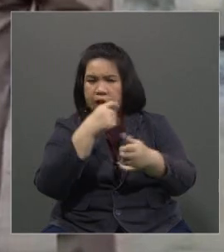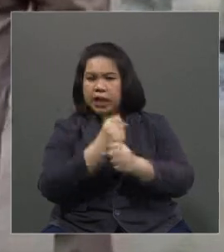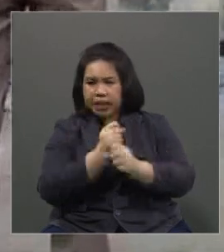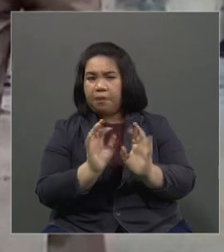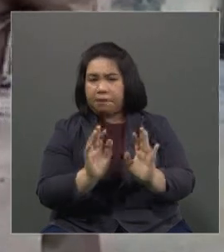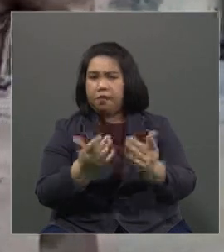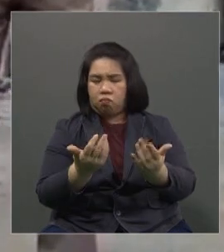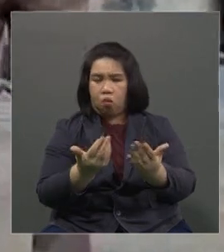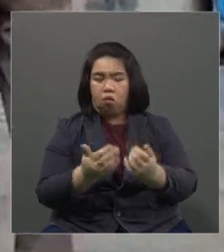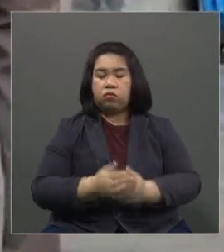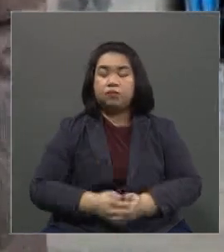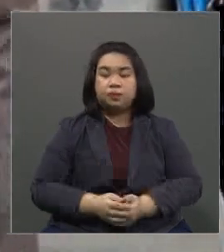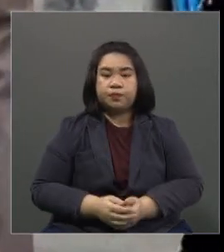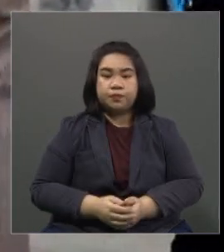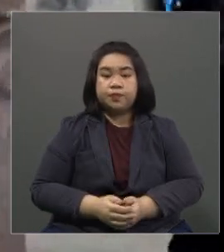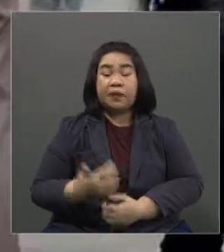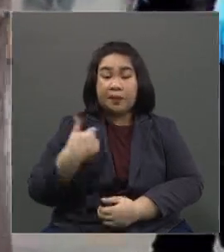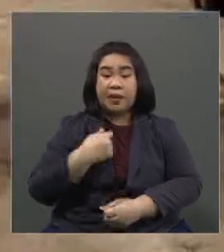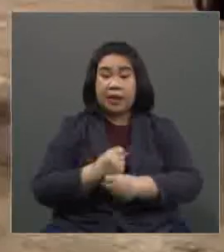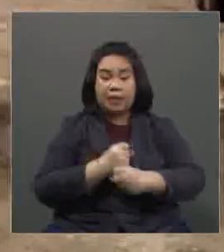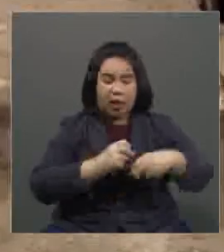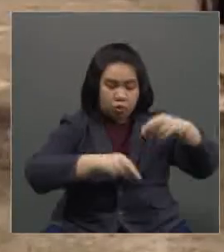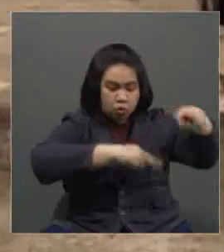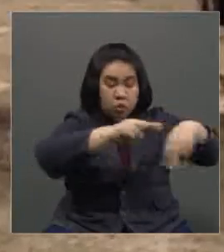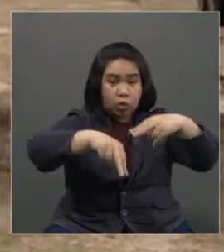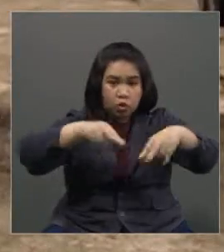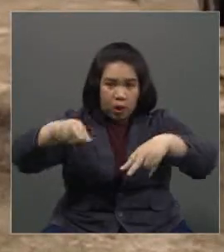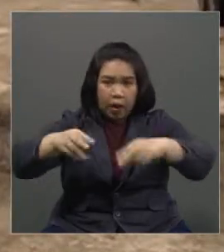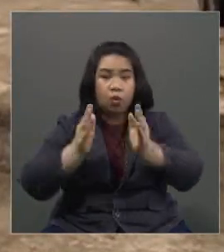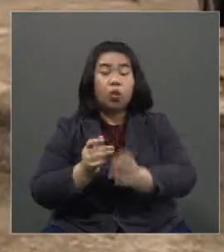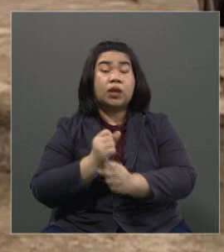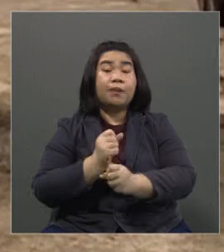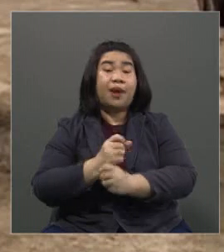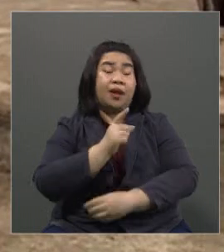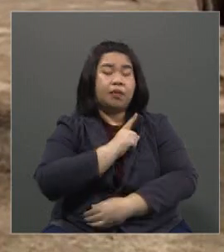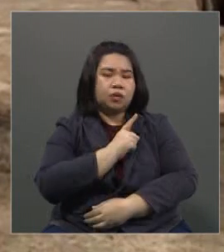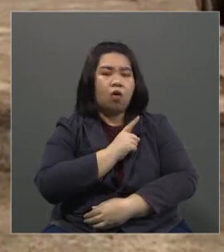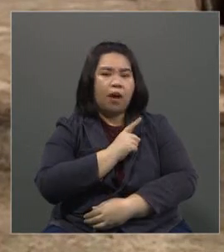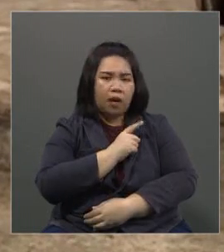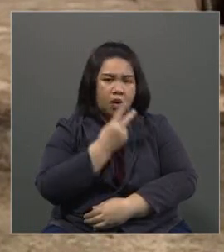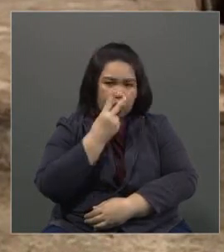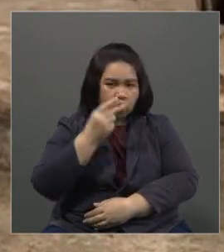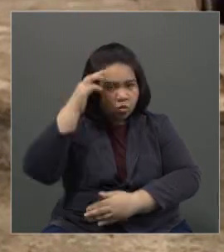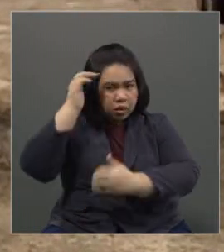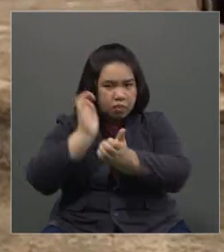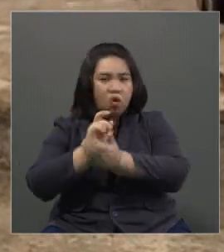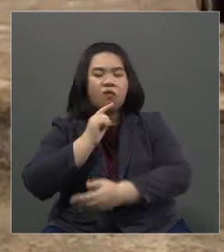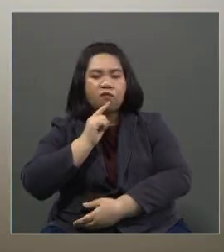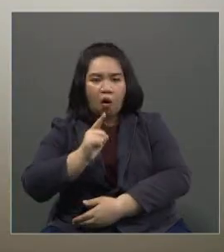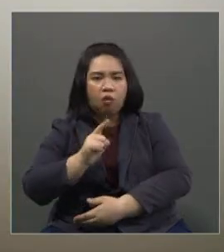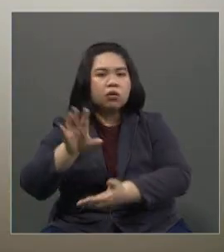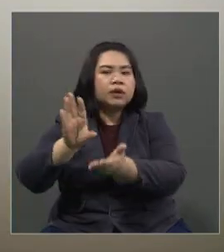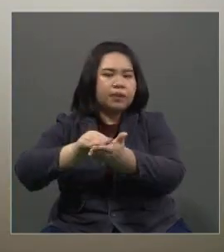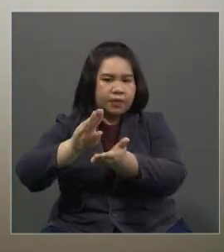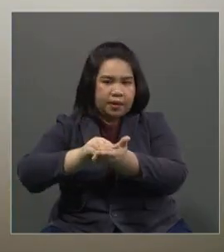แม่ช้าและภายหลังการตรวจสอบพื้นที่ครับกรองอธิบดีกรมโรงงานอุตสาหกรรมก็ได้เข้าไปลงบันทึกประจำวันเอาไว้ที่สถานี